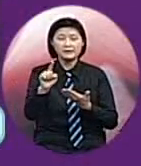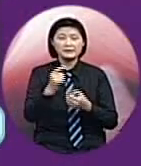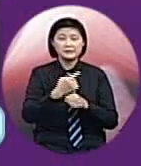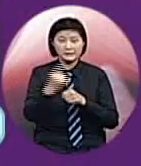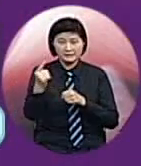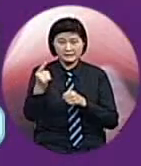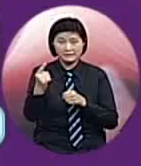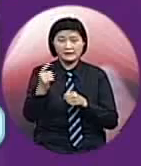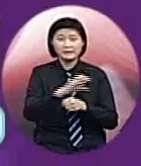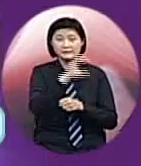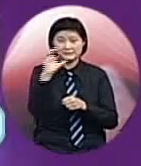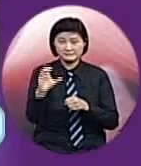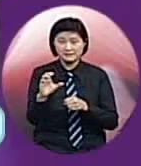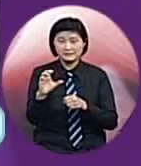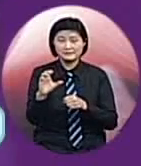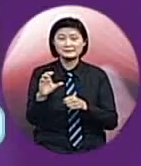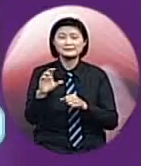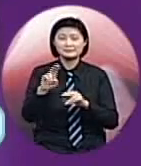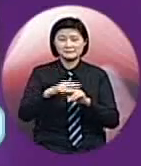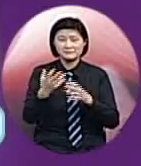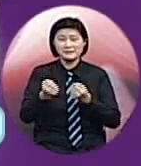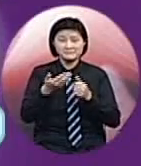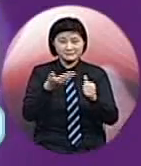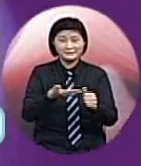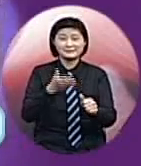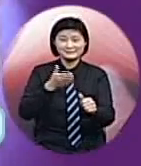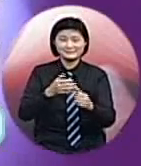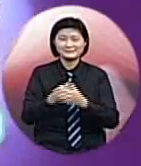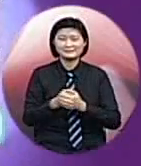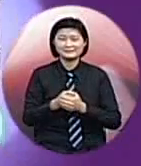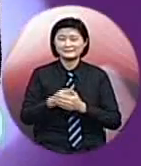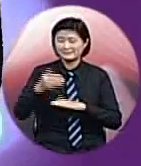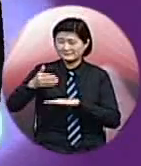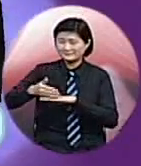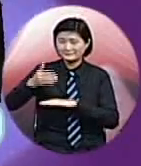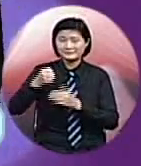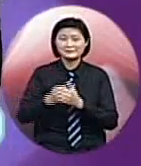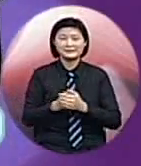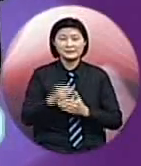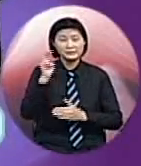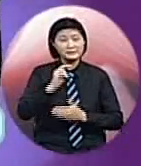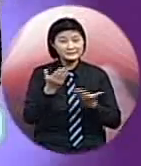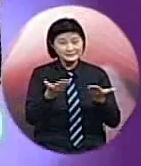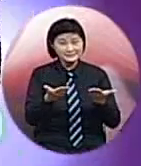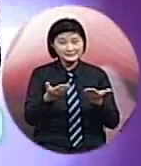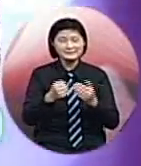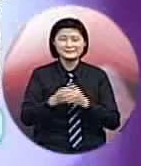좋은 선물 또 많이 받으시기 바랍니다. 네, 네 감사합니다. 예. 자, 이제 음악 드릴게요.